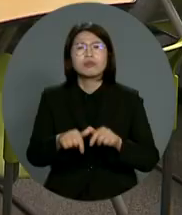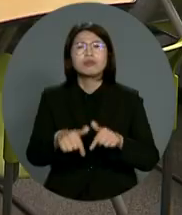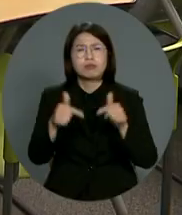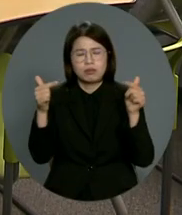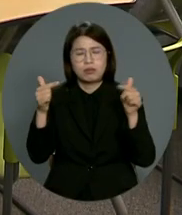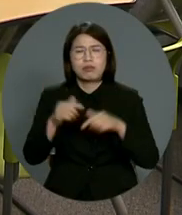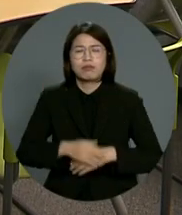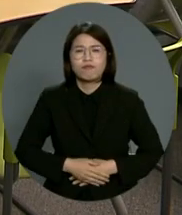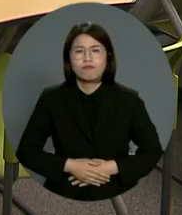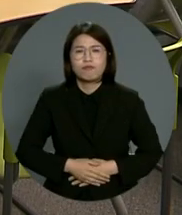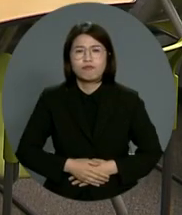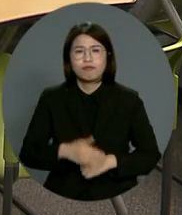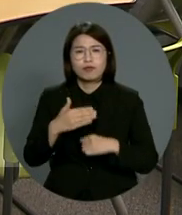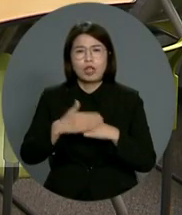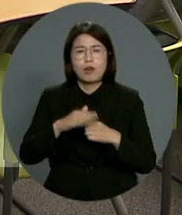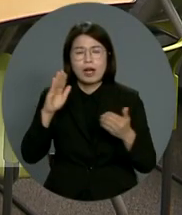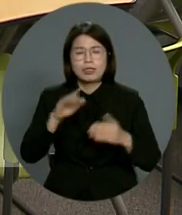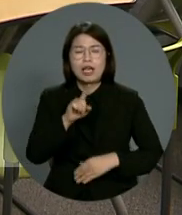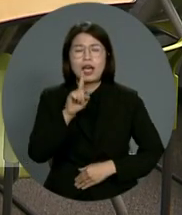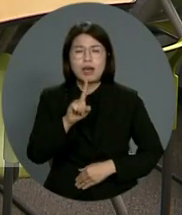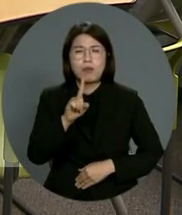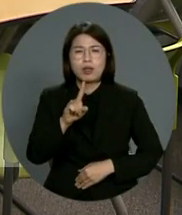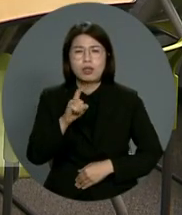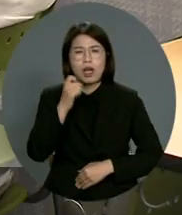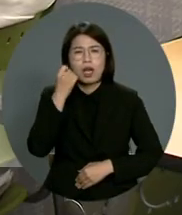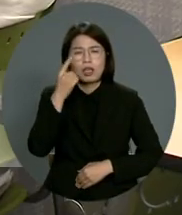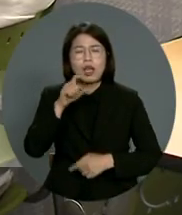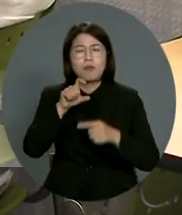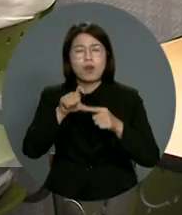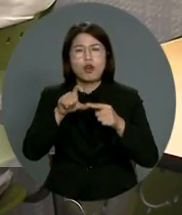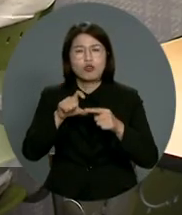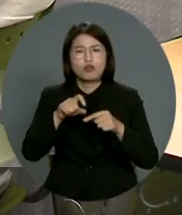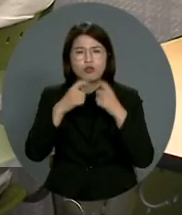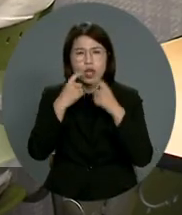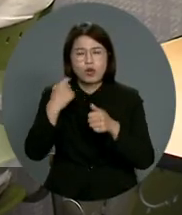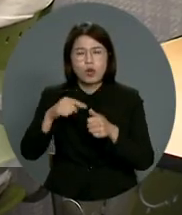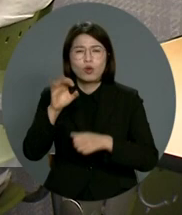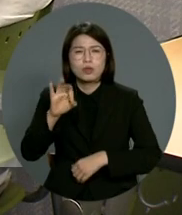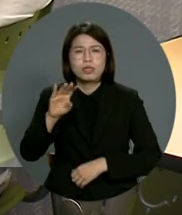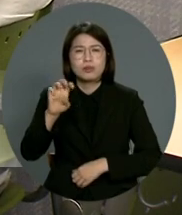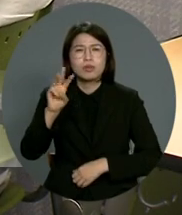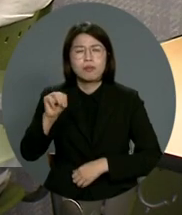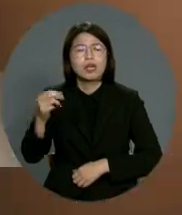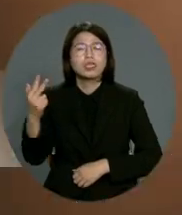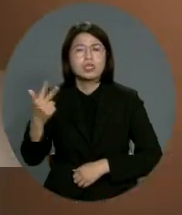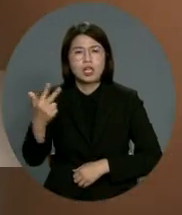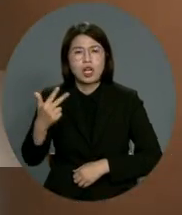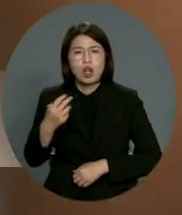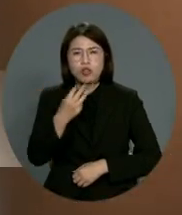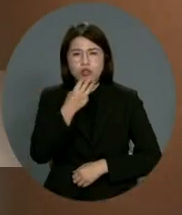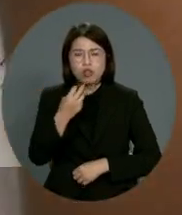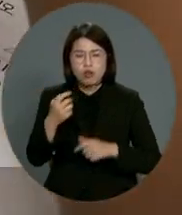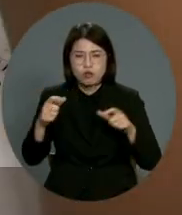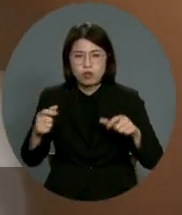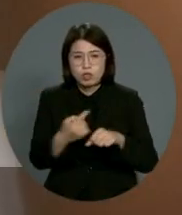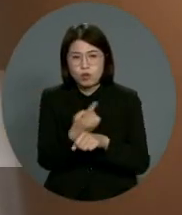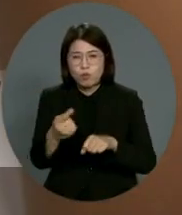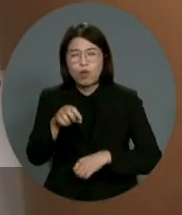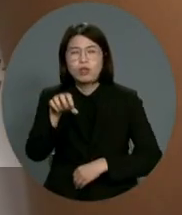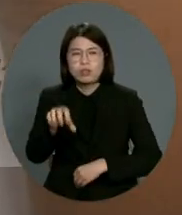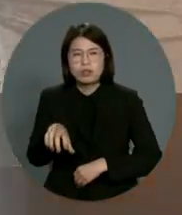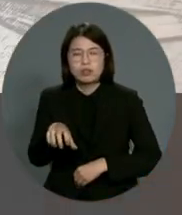대구의 학생 한 명당 월평균 사교육비는 437,000원으로 비수도권 가운데 가장